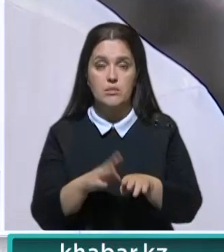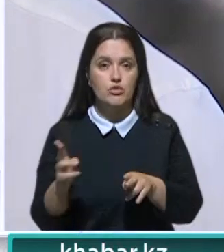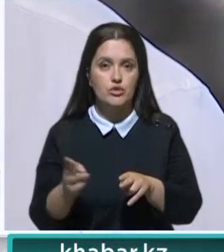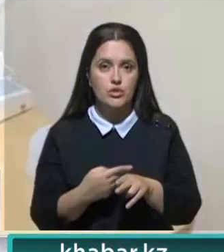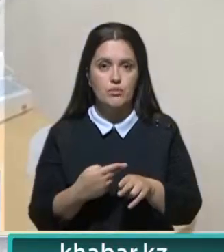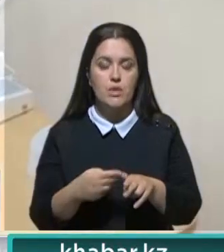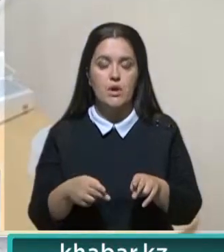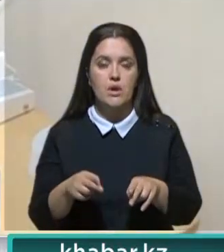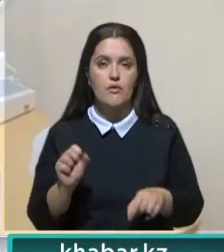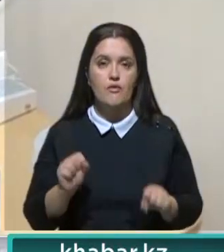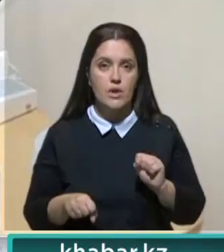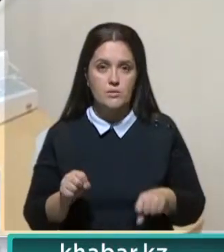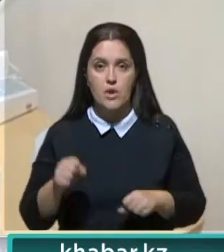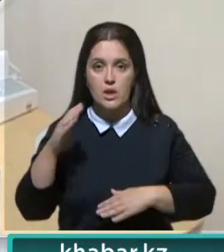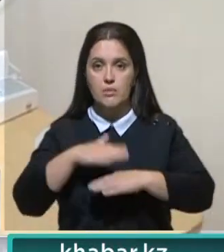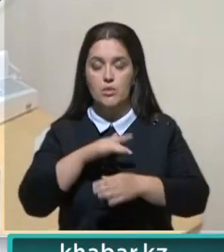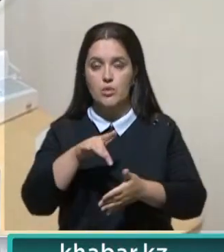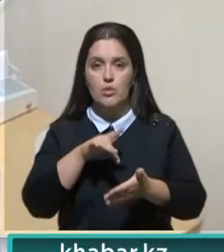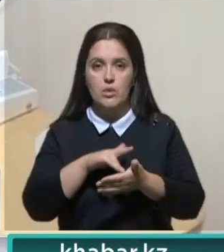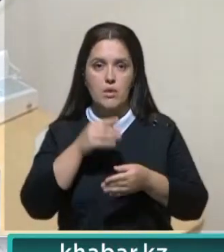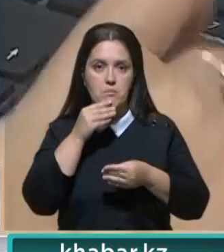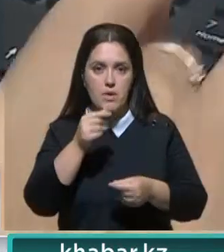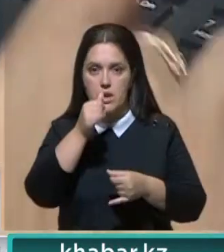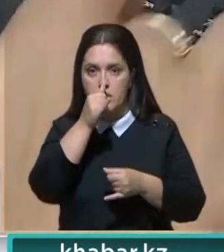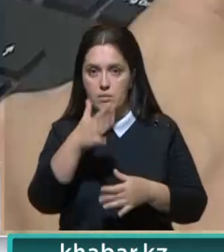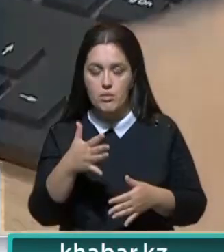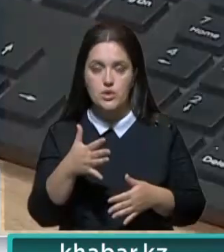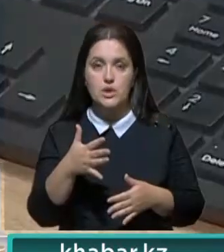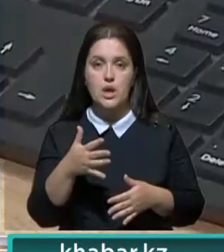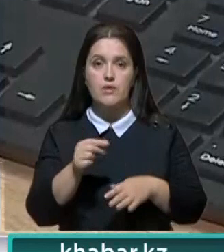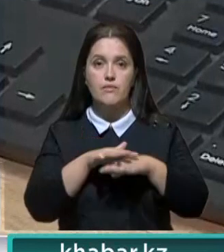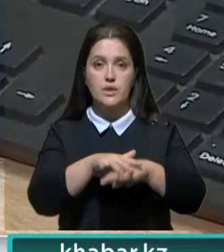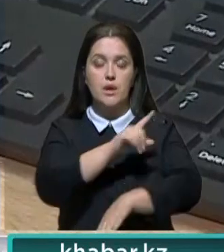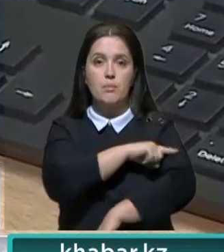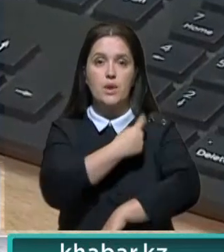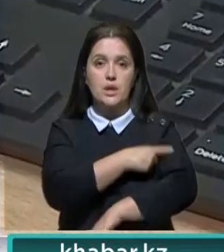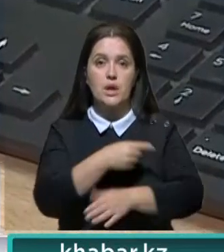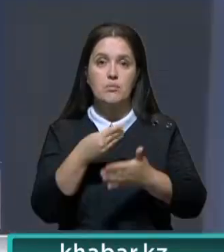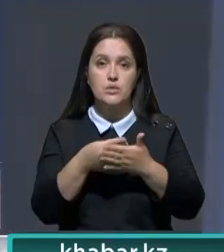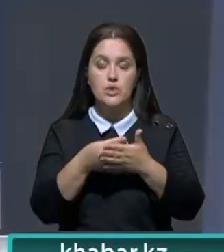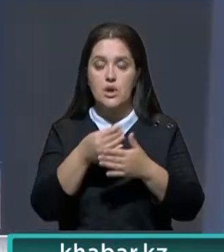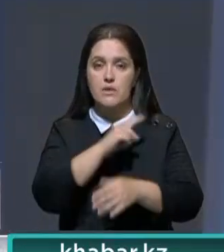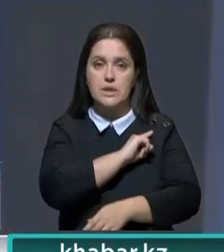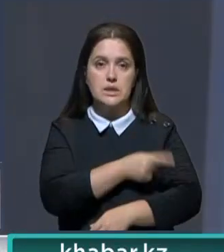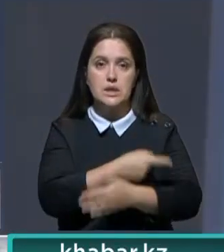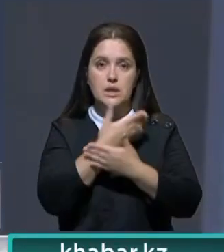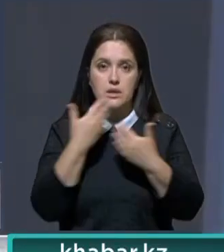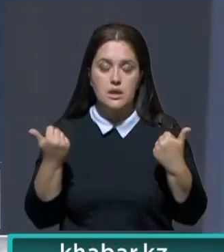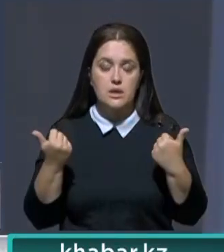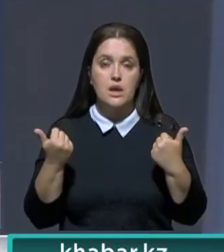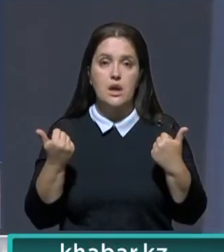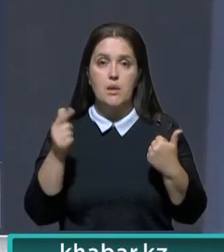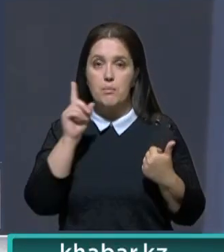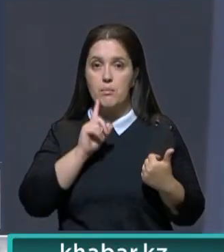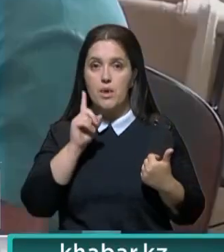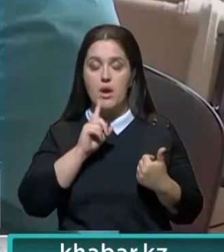этой возможности А тем города На ситуацию повлиять не может не его уровень финансировать больницу и своего бюджета власти тоже не в силах это будет незаконно пока